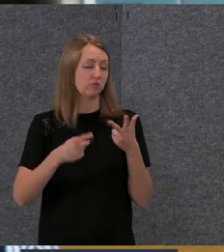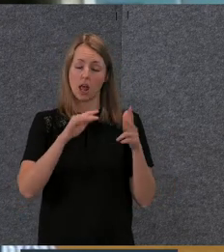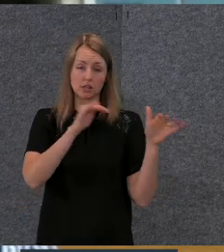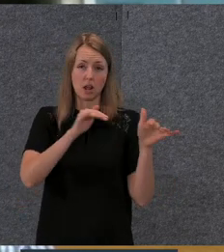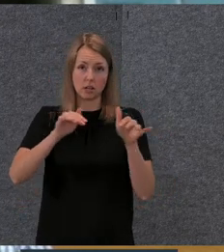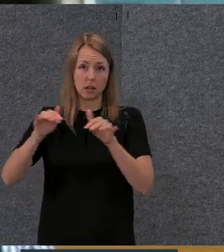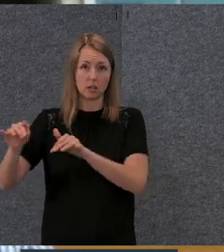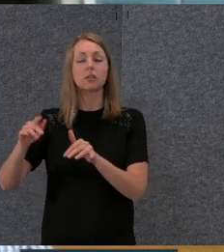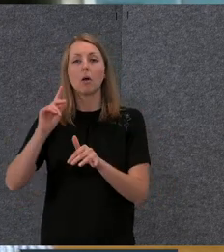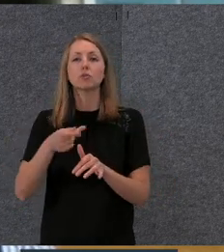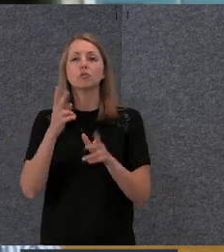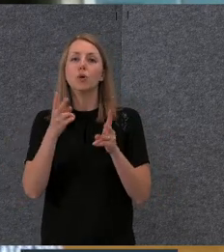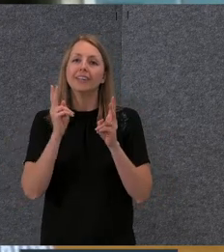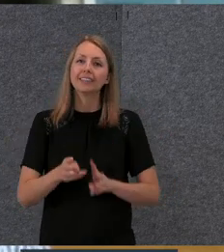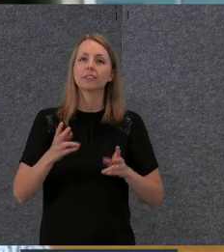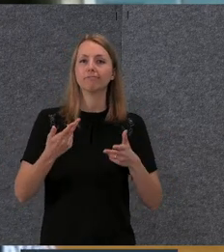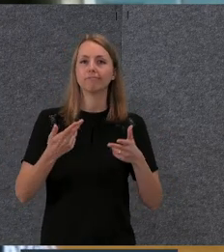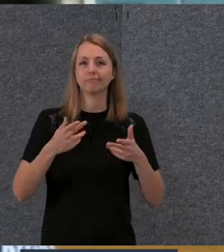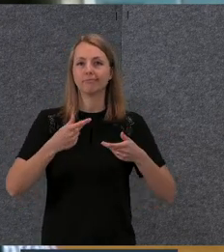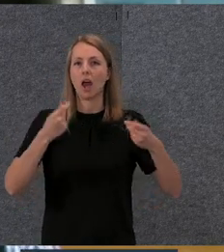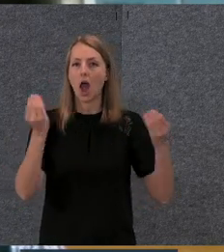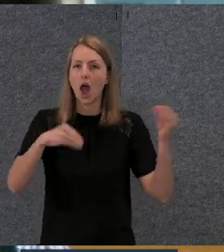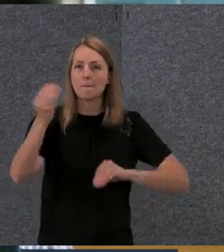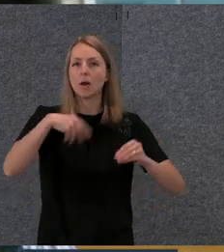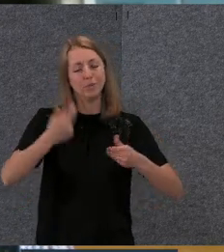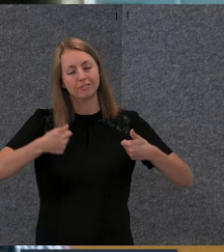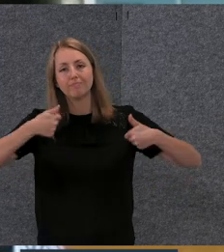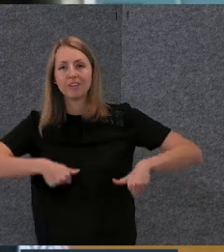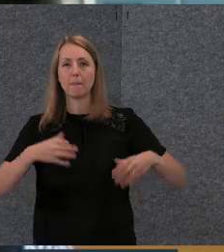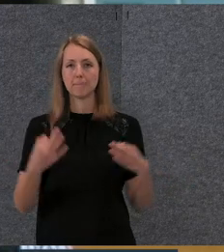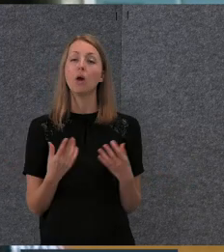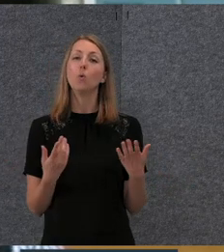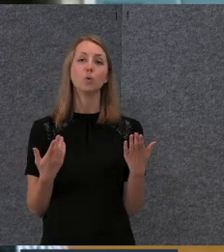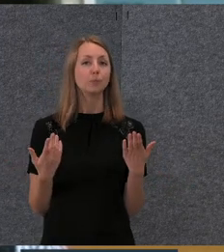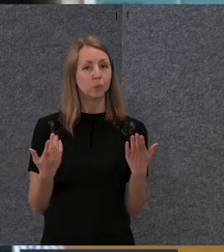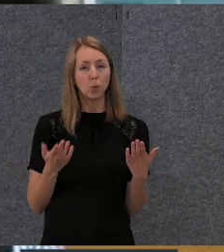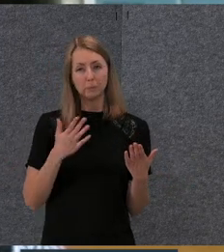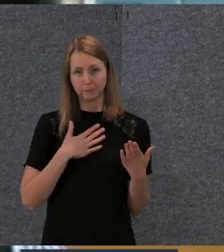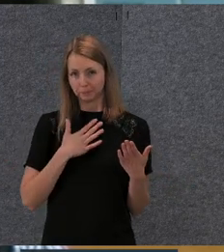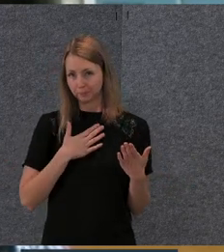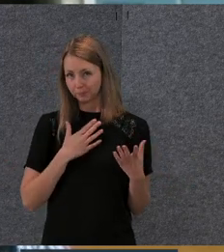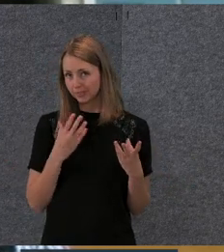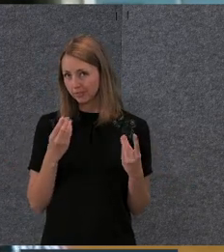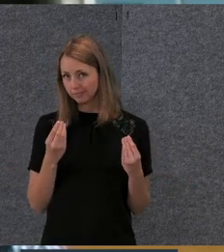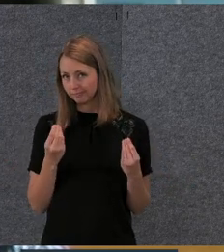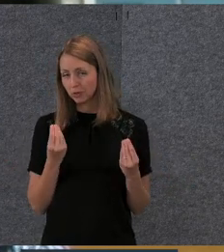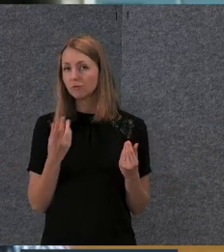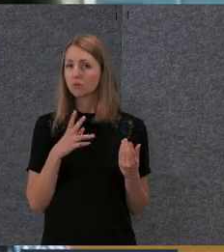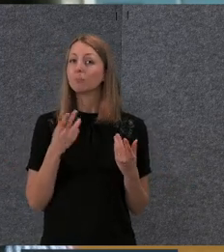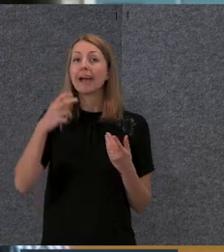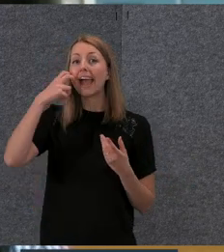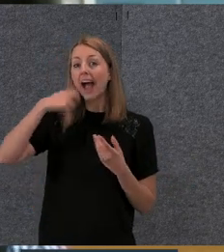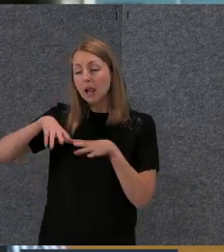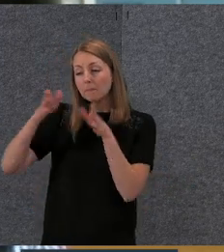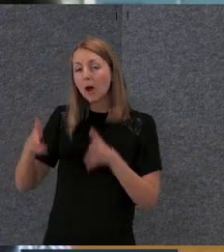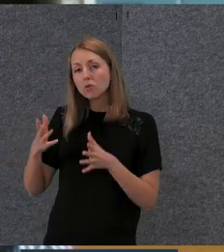alles erprobt, es muss nur auf den Markt erzwungen werden. Und ich plädiere sehr dafür, dass wir den Bestandsschutz bei Altbauten